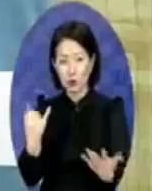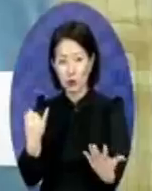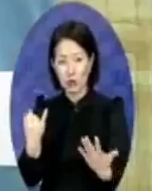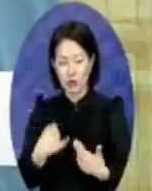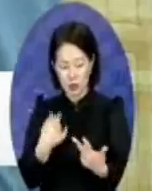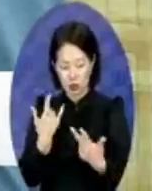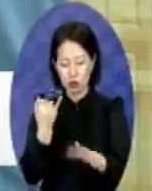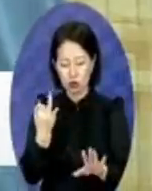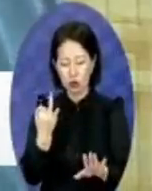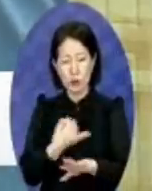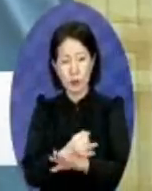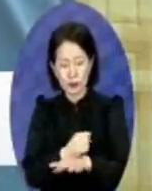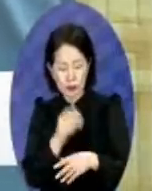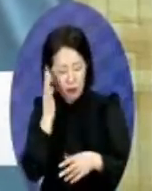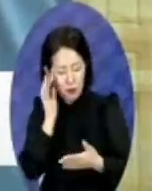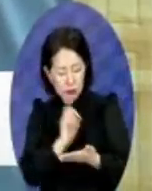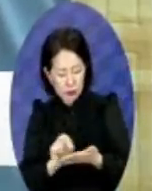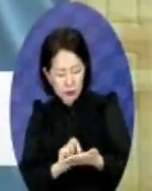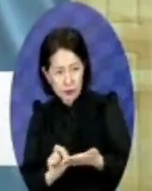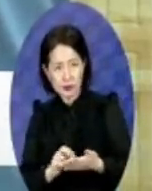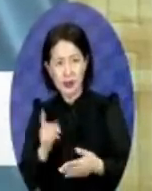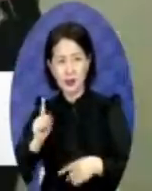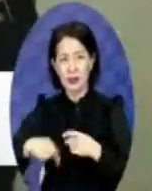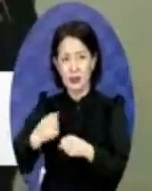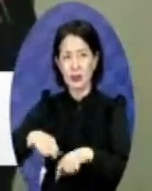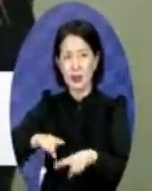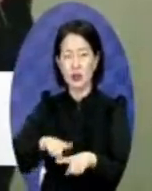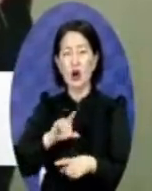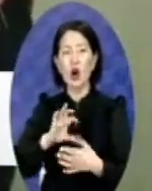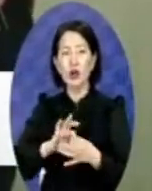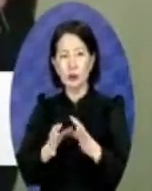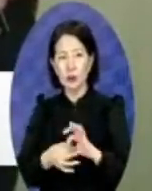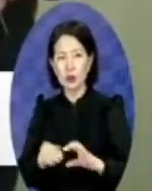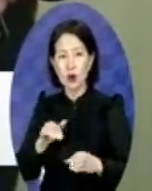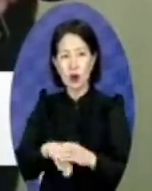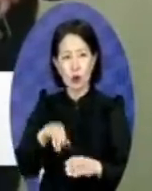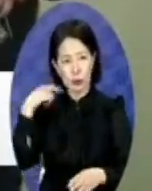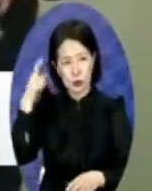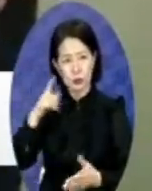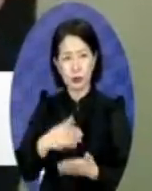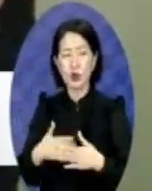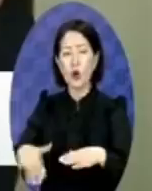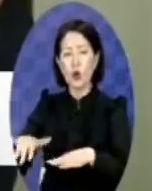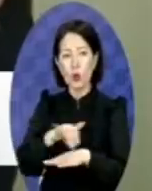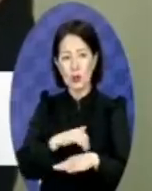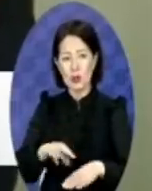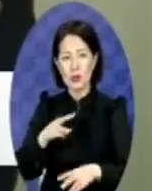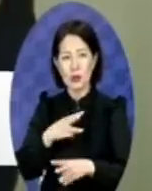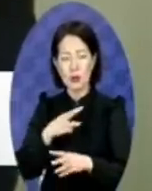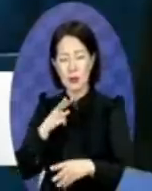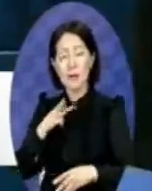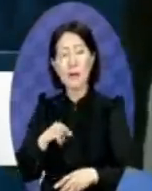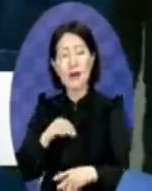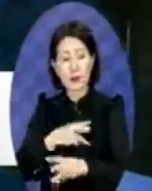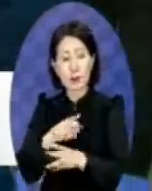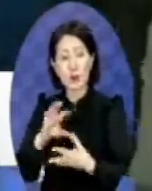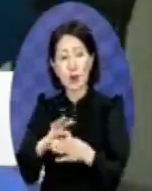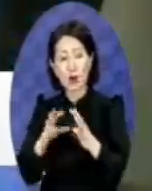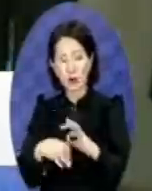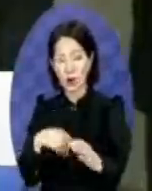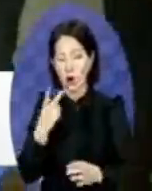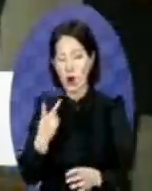минут. Дараа жилээс энэ олимпиад явна гэж бодож байгаа. Эрдэнэ Үлэг нь улсын математик олимпиадын 2 мөнгө медальтай, алтан сүх нь